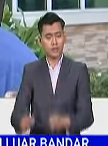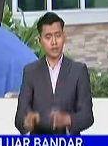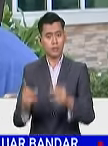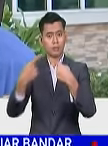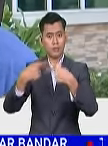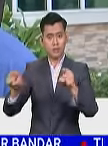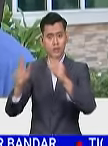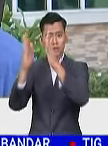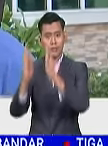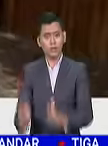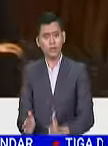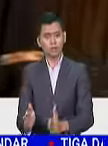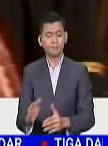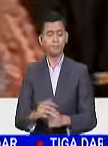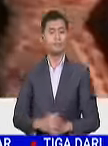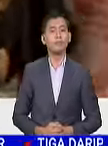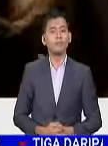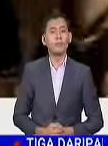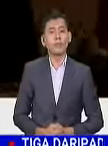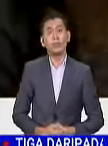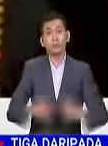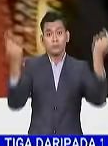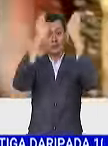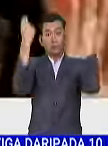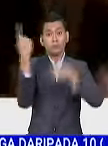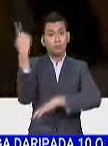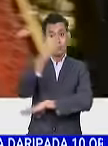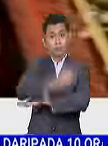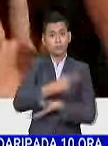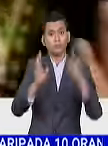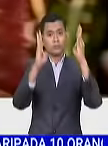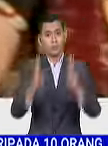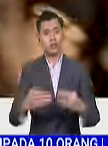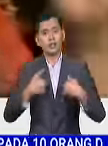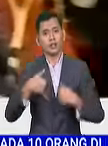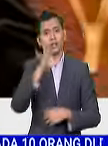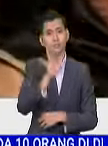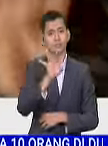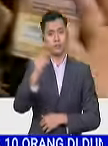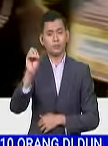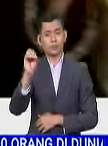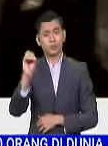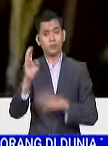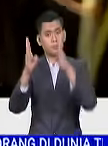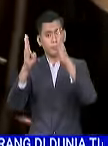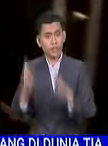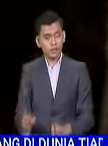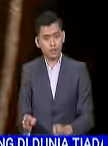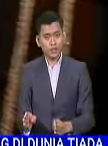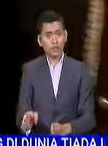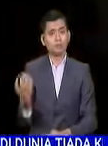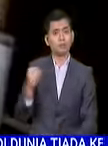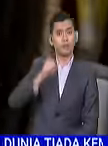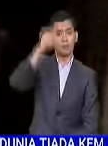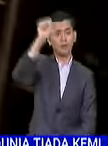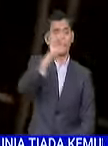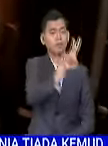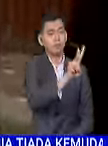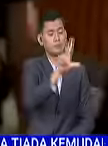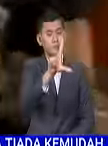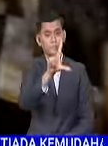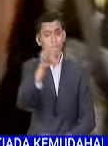semua kaum-kaum di Sabah ini. Sambutan Hari Etnik melibatkan 90 etnik Sabah akan diadakan pada 23 Oktober